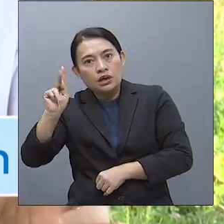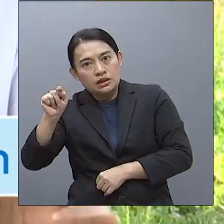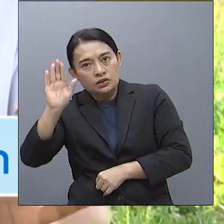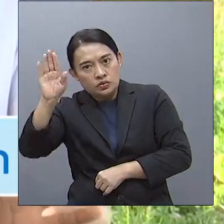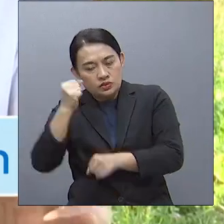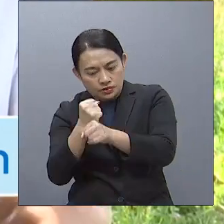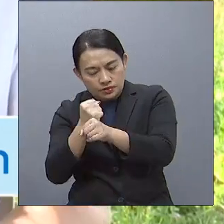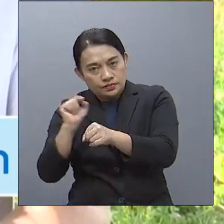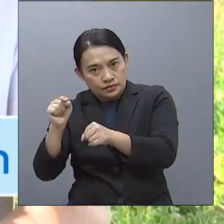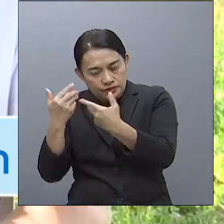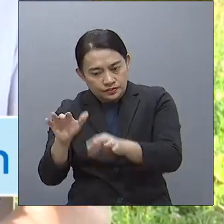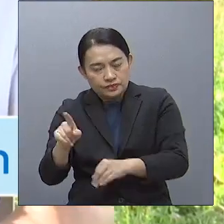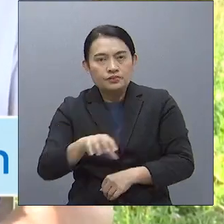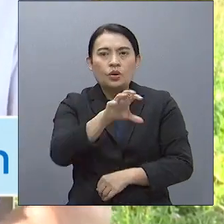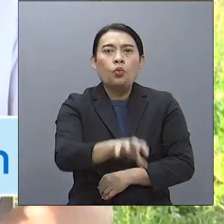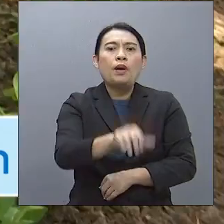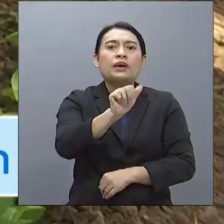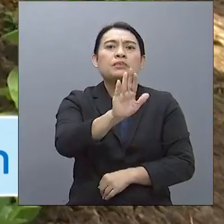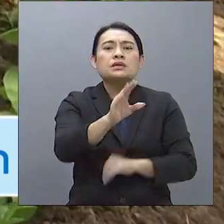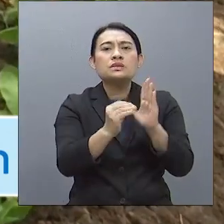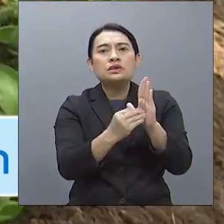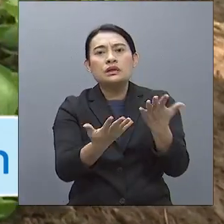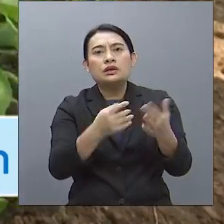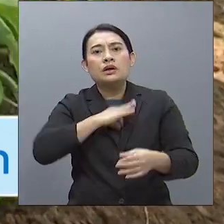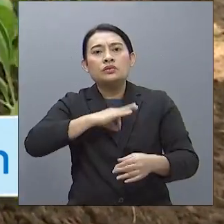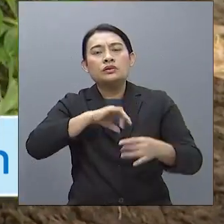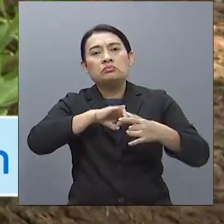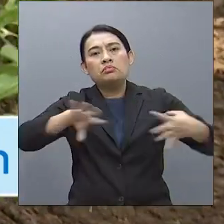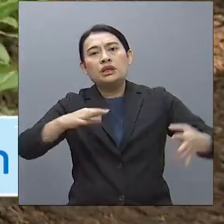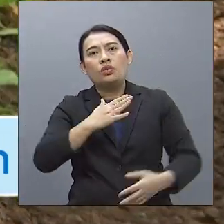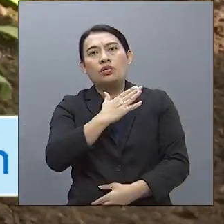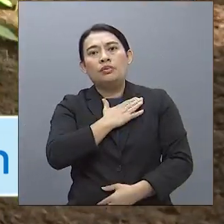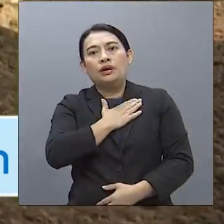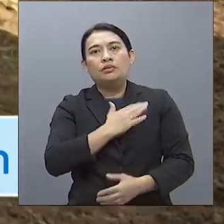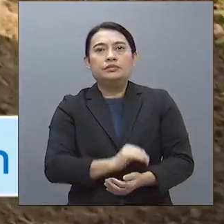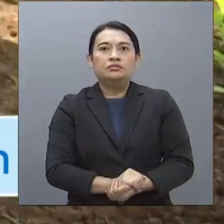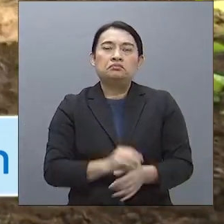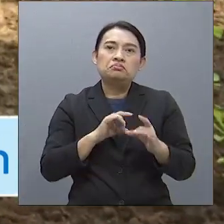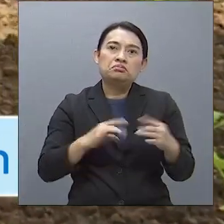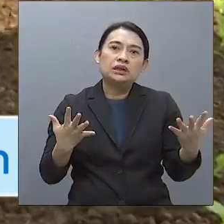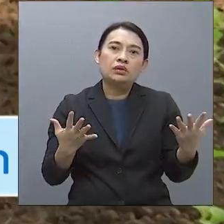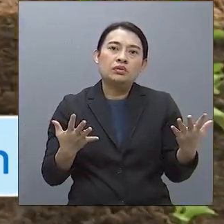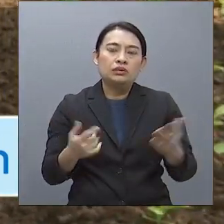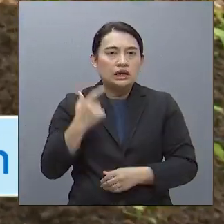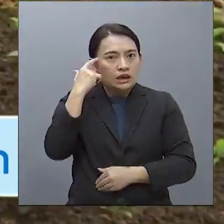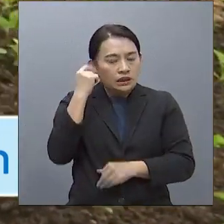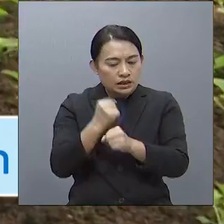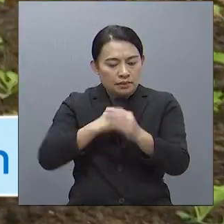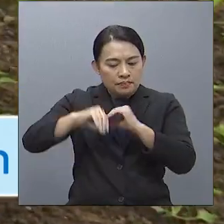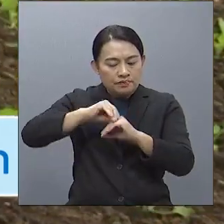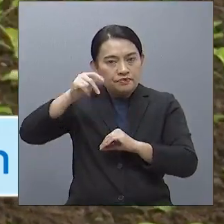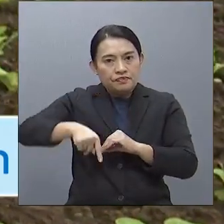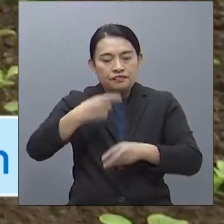ต่ด้วยความเป็นเมืองหลวงมันอาจจะไม่ค่อยเหมาะกับเราเราก็เลยแบบเริ่มที่ทำอาชีพเสริมในการปลูกผักแล้